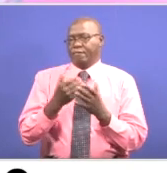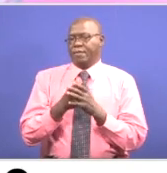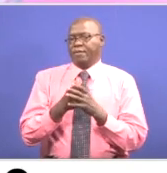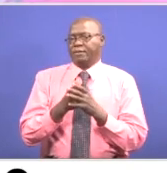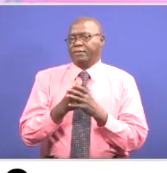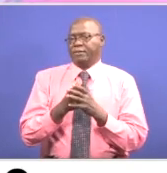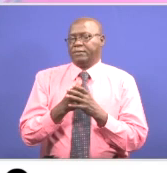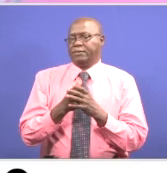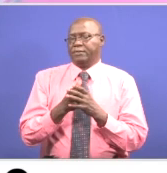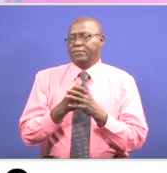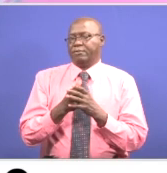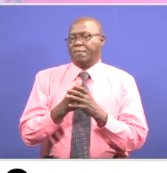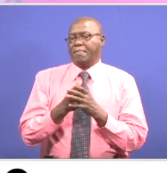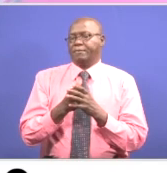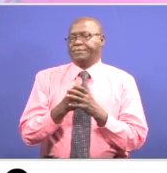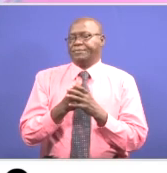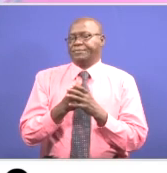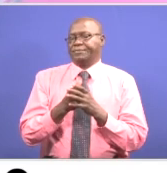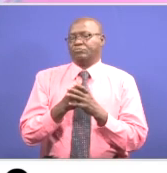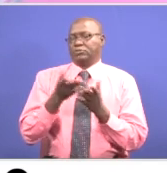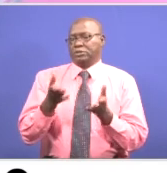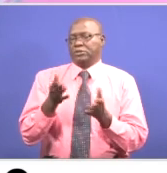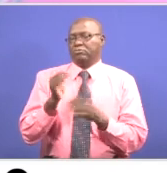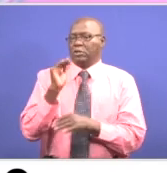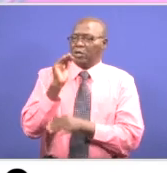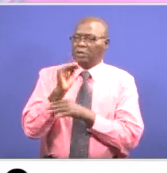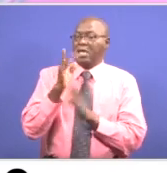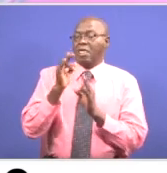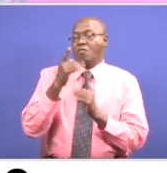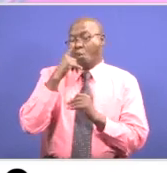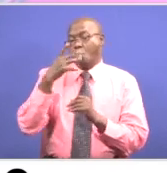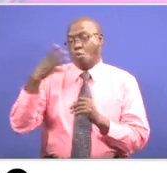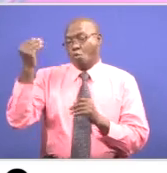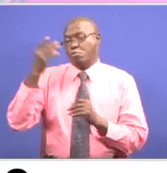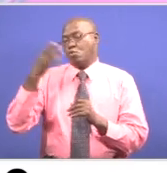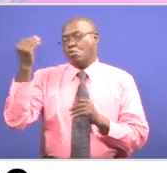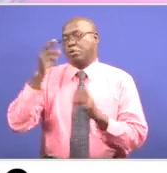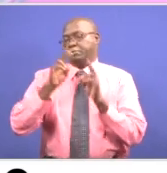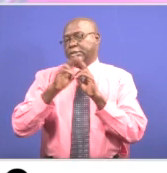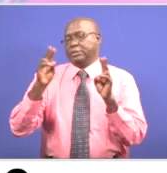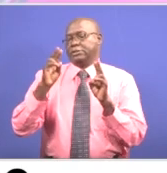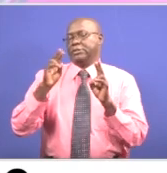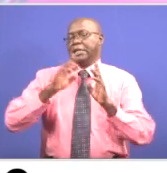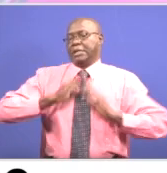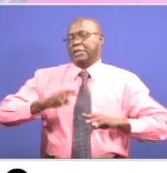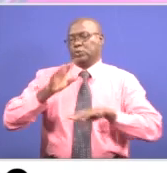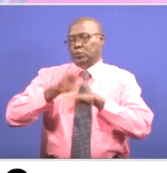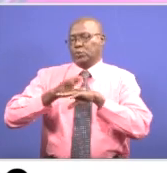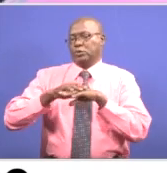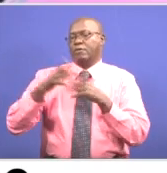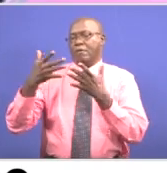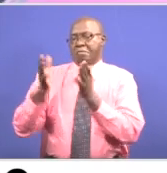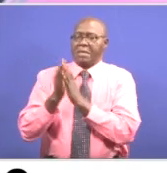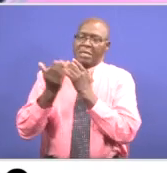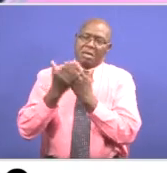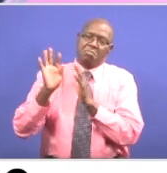mwenyekiti. Kwa hivyo mimi ningeomba hata kama anaenda nyumbani, aende salama mzuri, apumzike mzuri, arisha familia yake